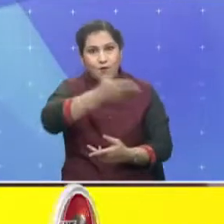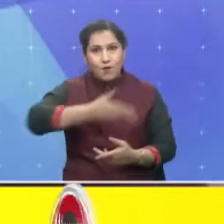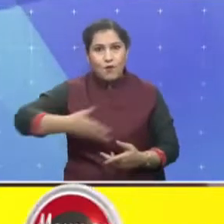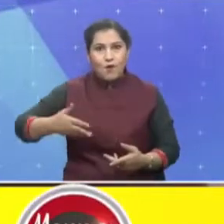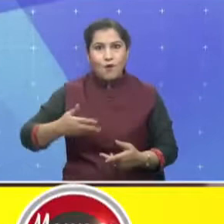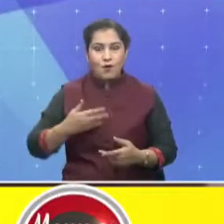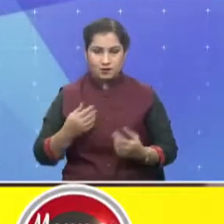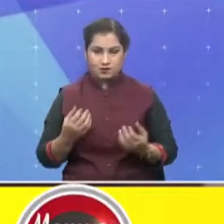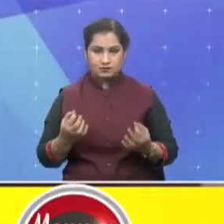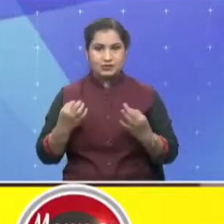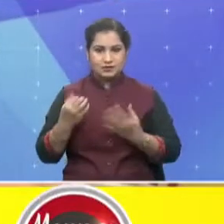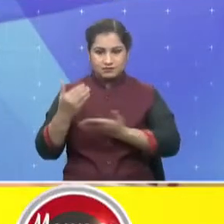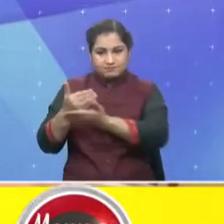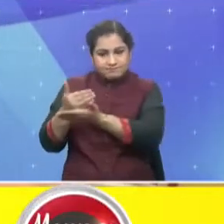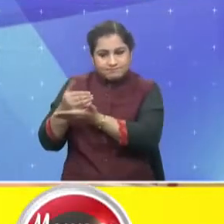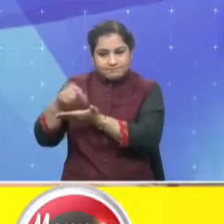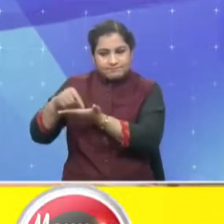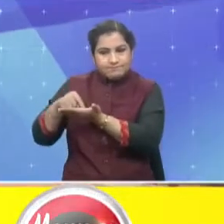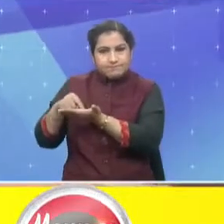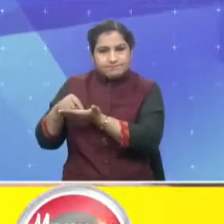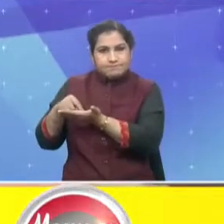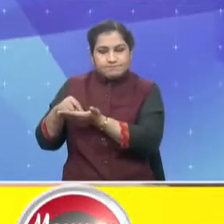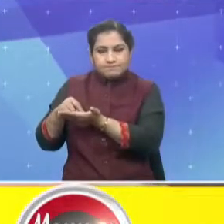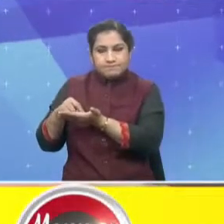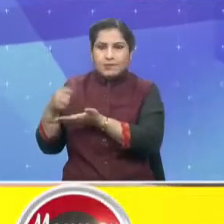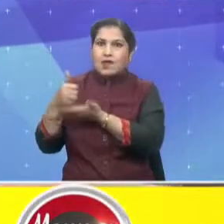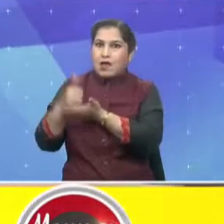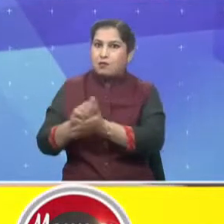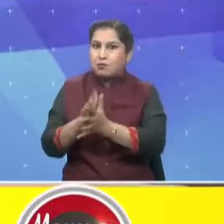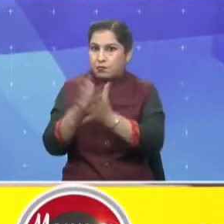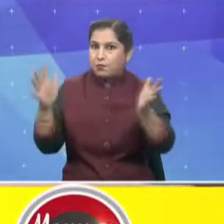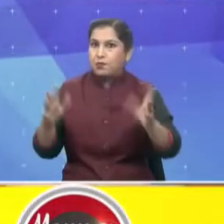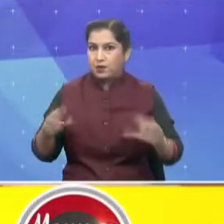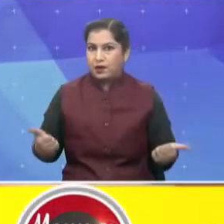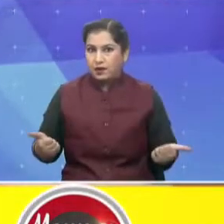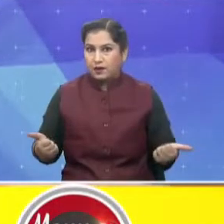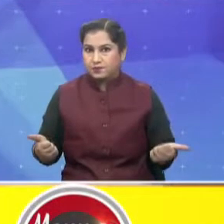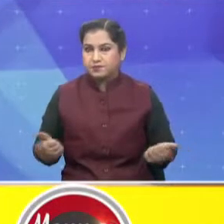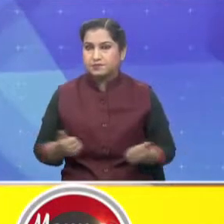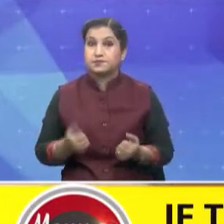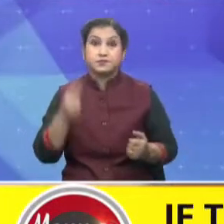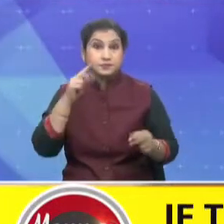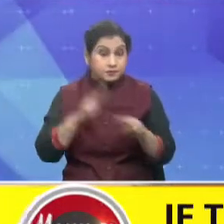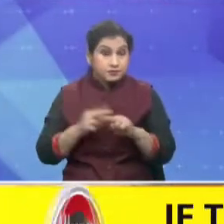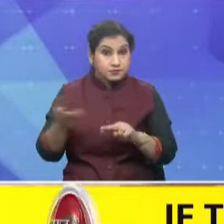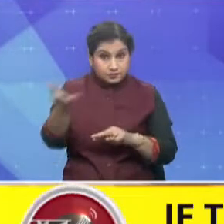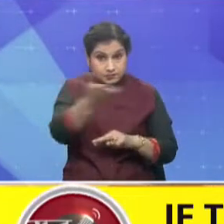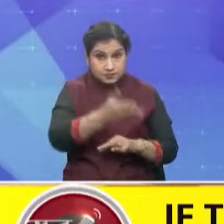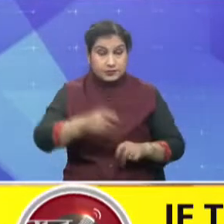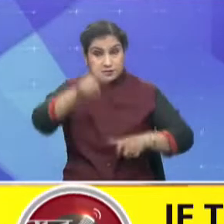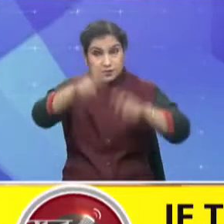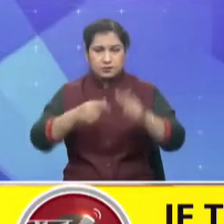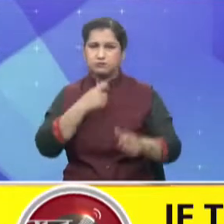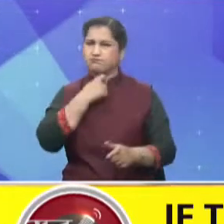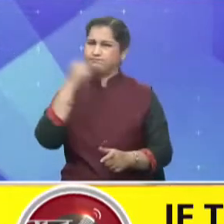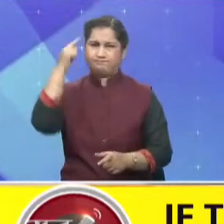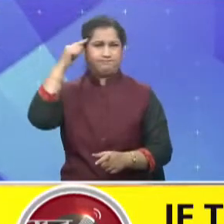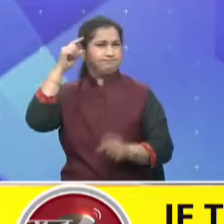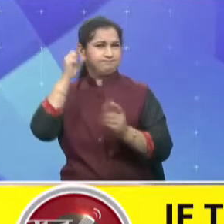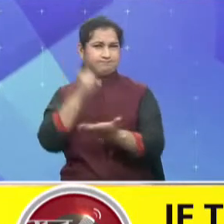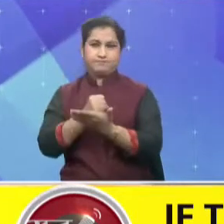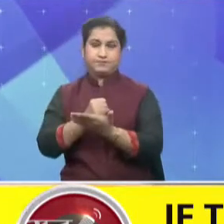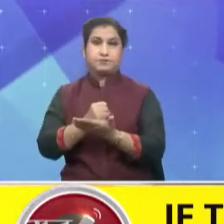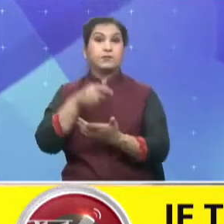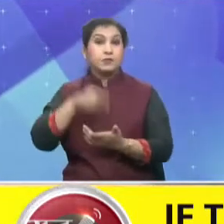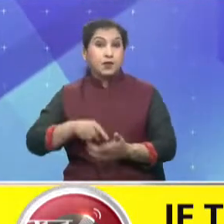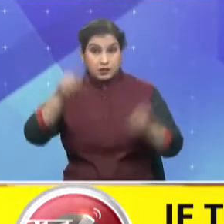समृद्ध कलाओं के रक्षण में बहुत बड़ा योगदान दे सकता है। अगर हमारे देश के लोग ठान लें तो